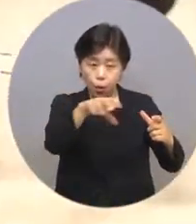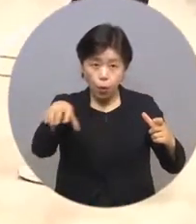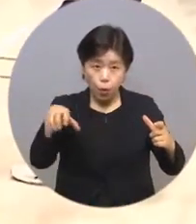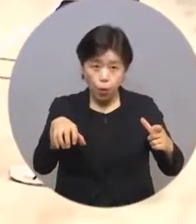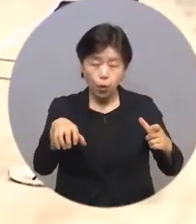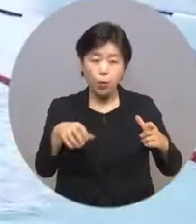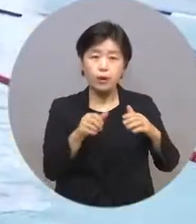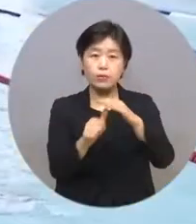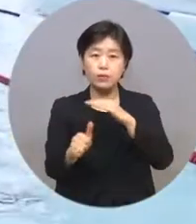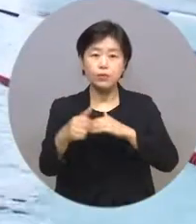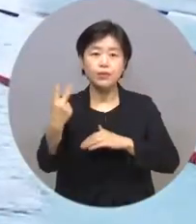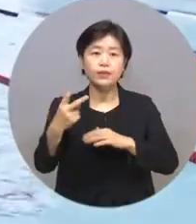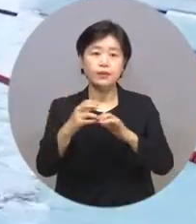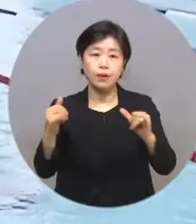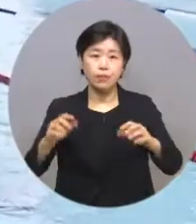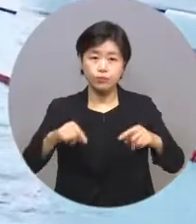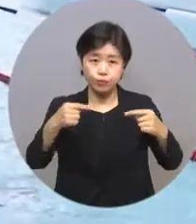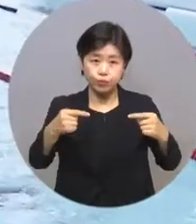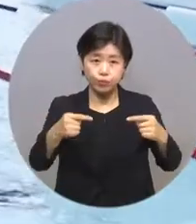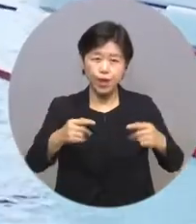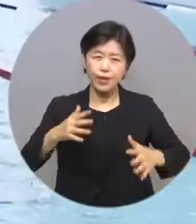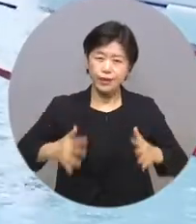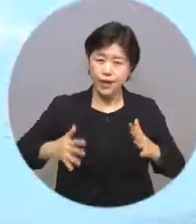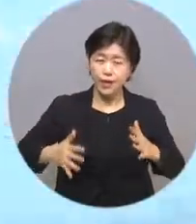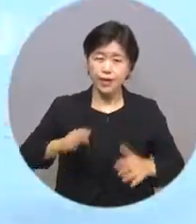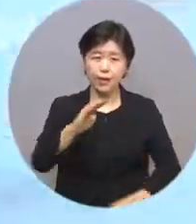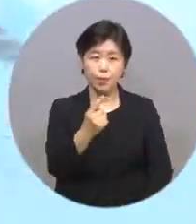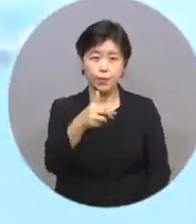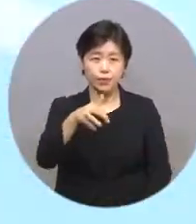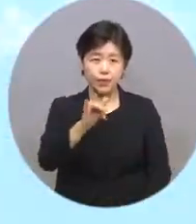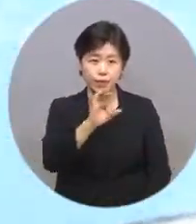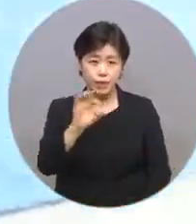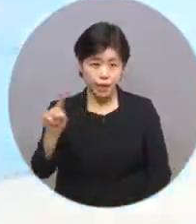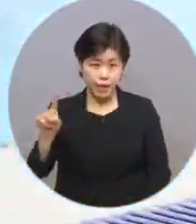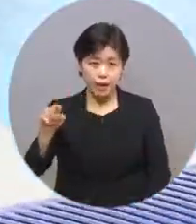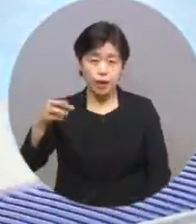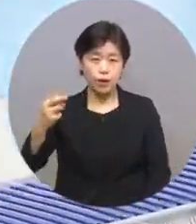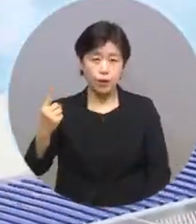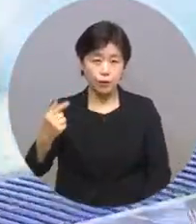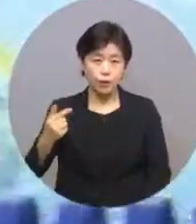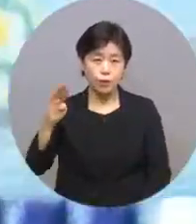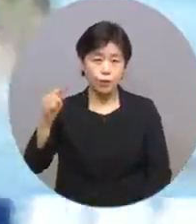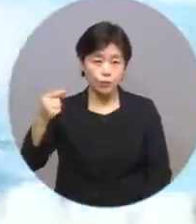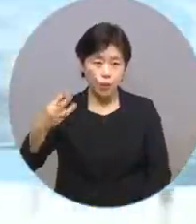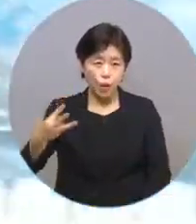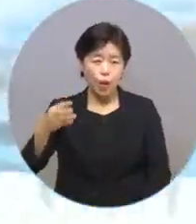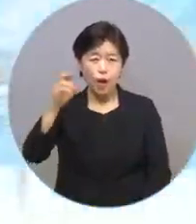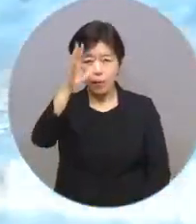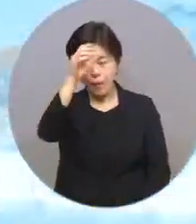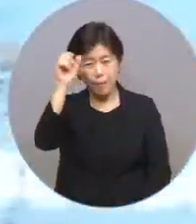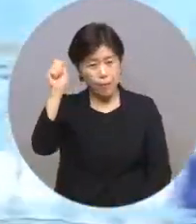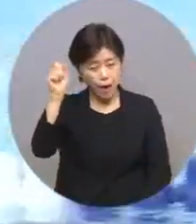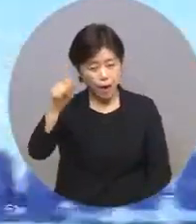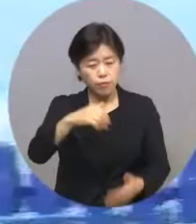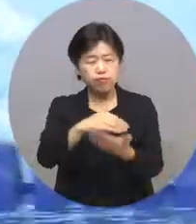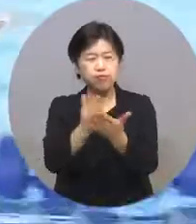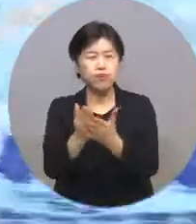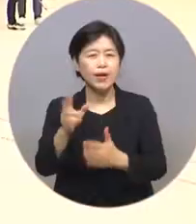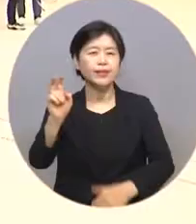선수가 출전하여 육상 보치아론볼 배드민턴 수영 사격 등 20개 종목으로